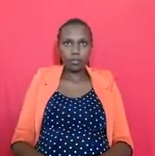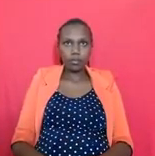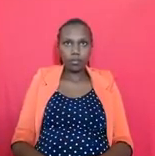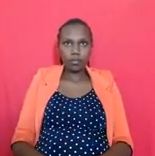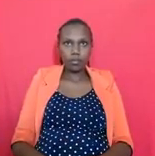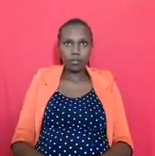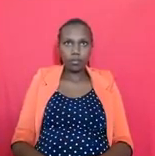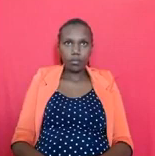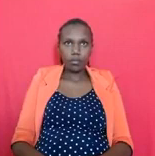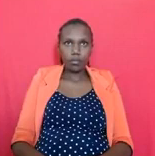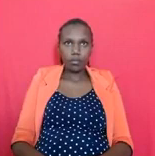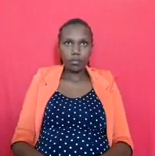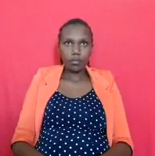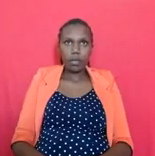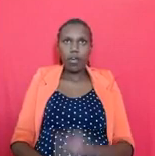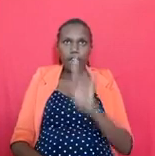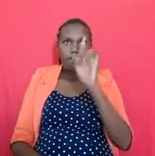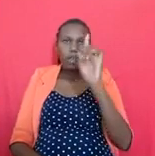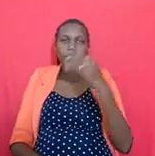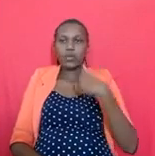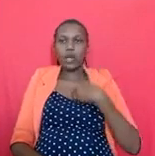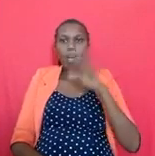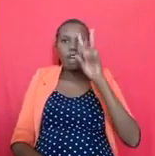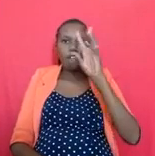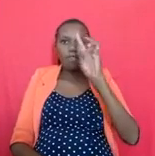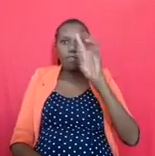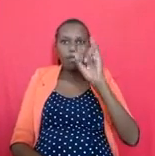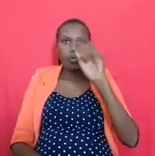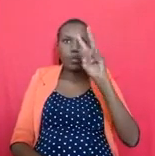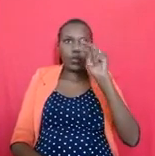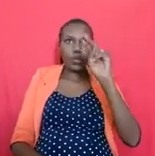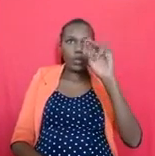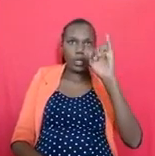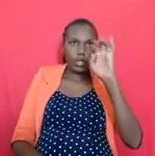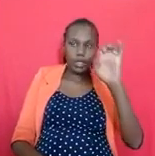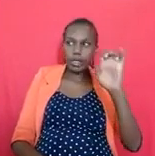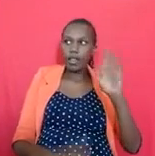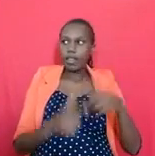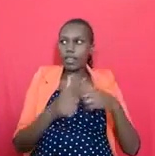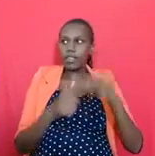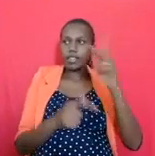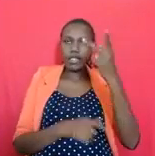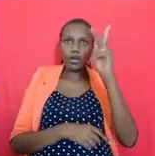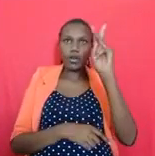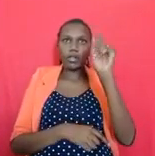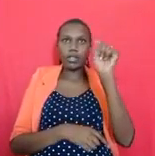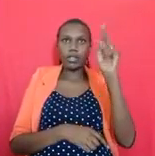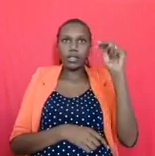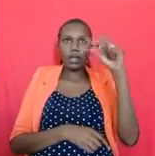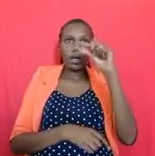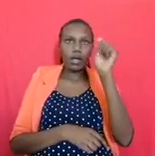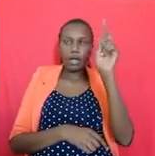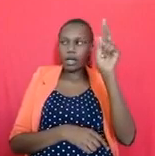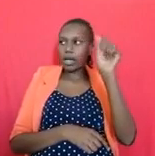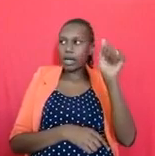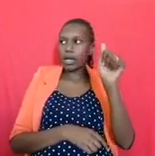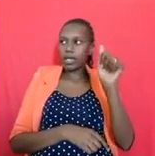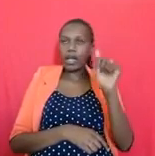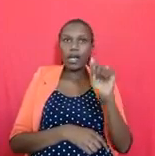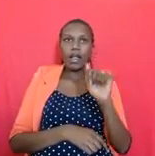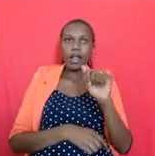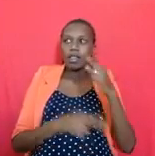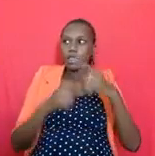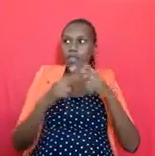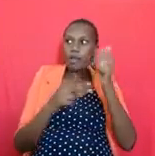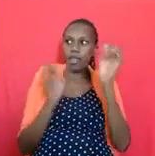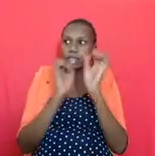shio, wabere ni Winnie Mungai, na wakeri ni James Kangara. Dukadike litwa